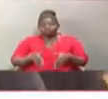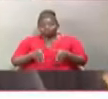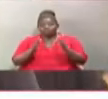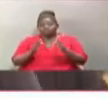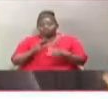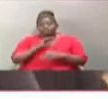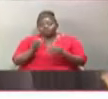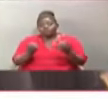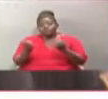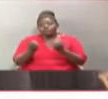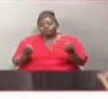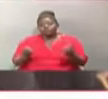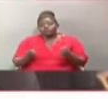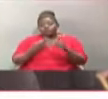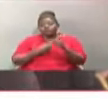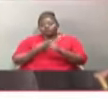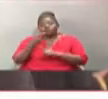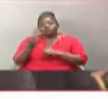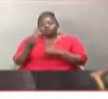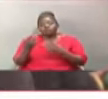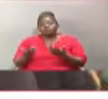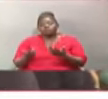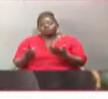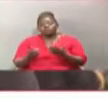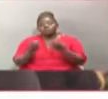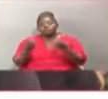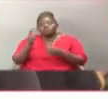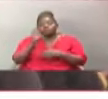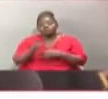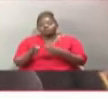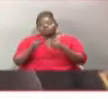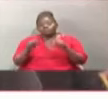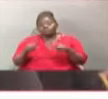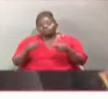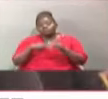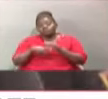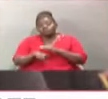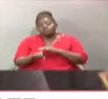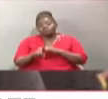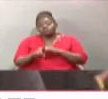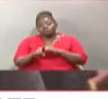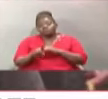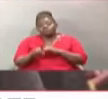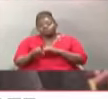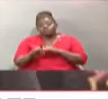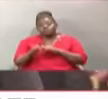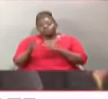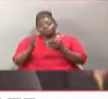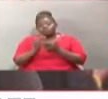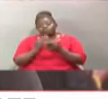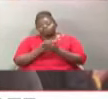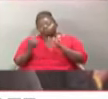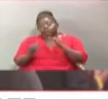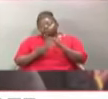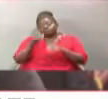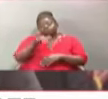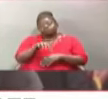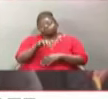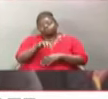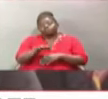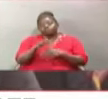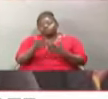zaffe era gye ziri mu Kampala zinyingi zituuse naye tezisobola kuyingira wano, tezisobola tuuka olw'embeera ya jjaamu buli wamu